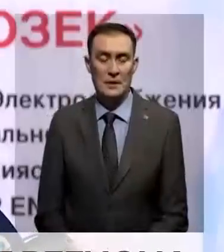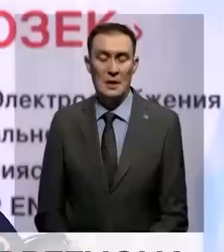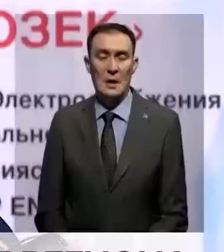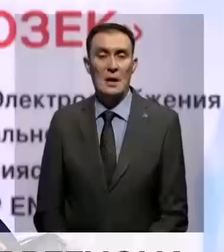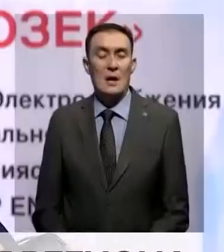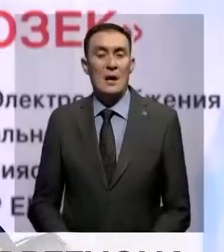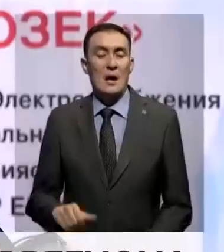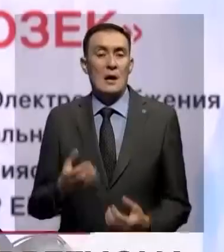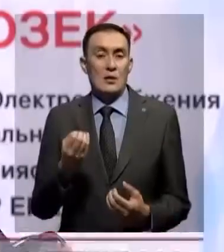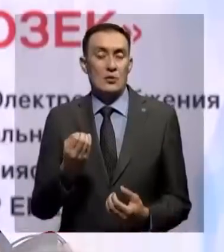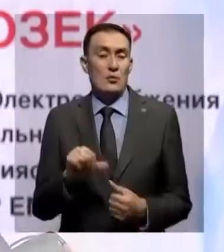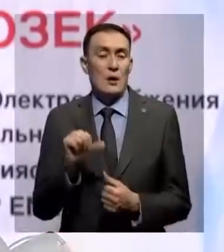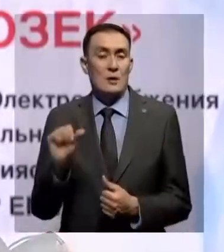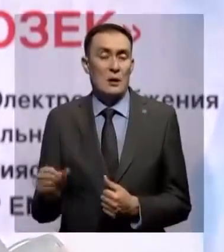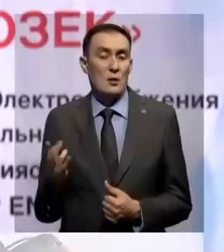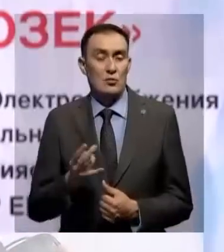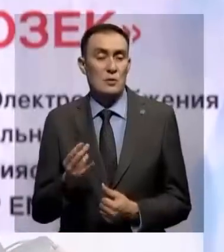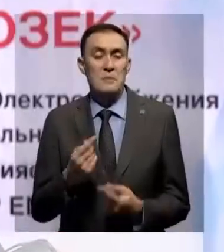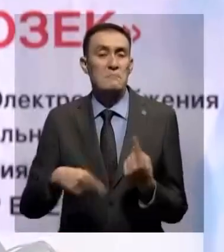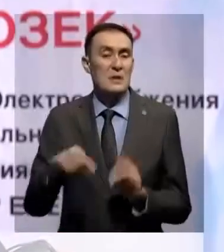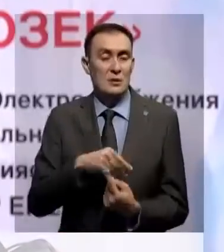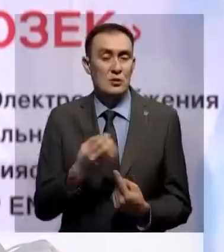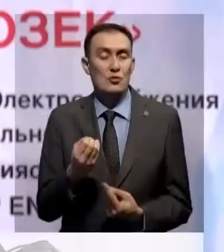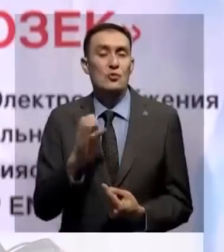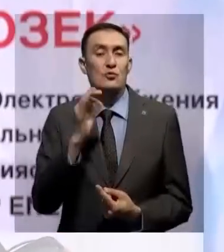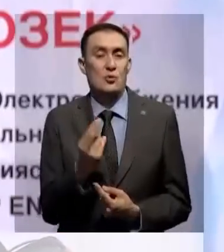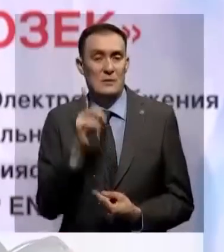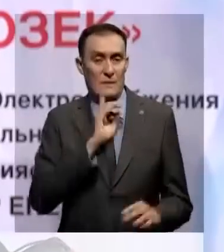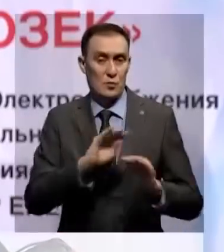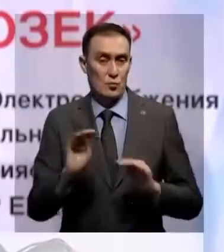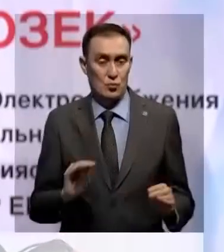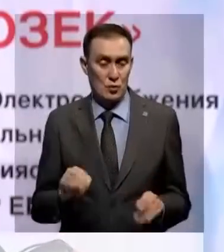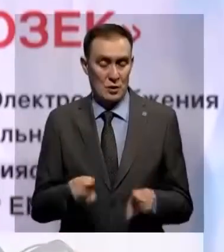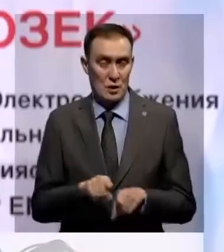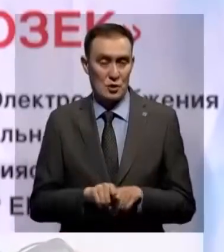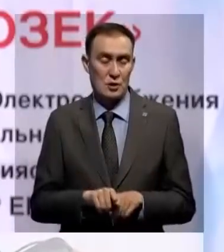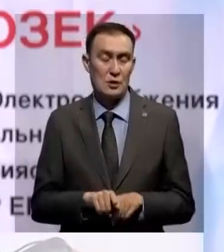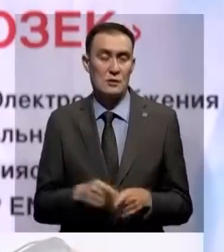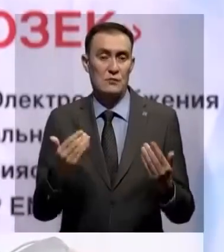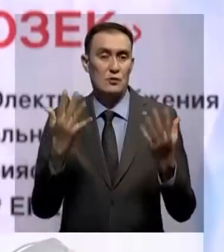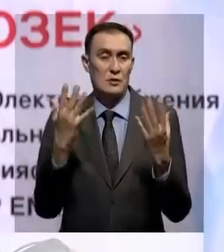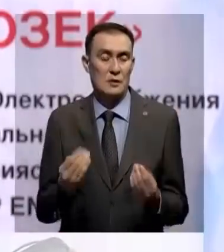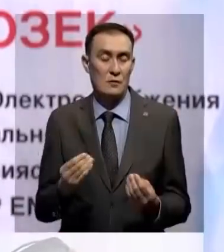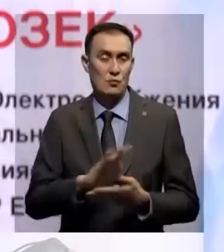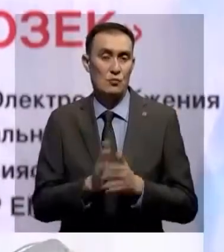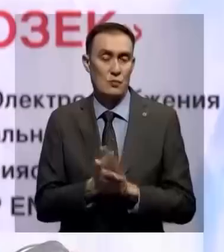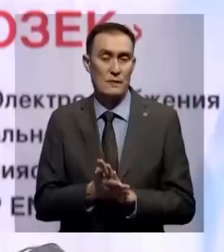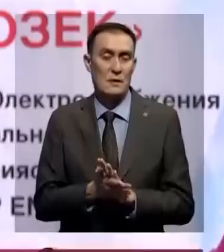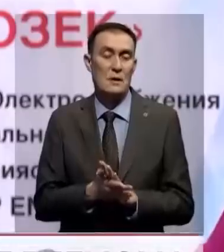отдельно надо сказать не только о бизнесе, но и социальной инфраструктуре. На сегодняшний день уже тех условий получили